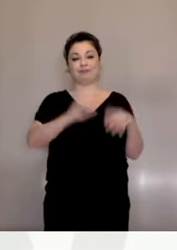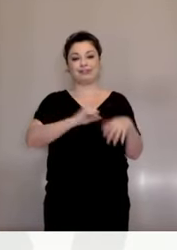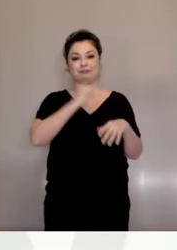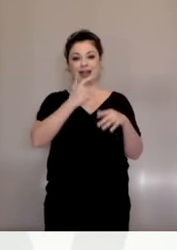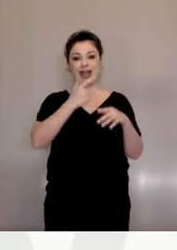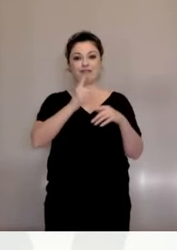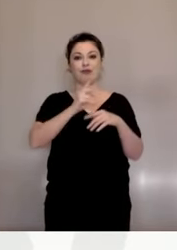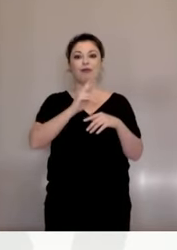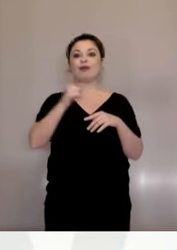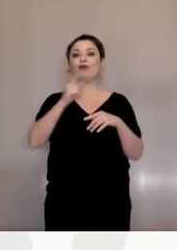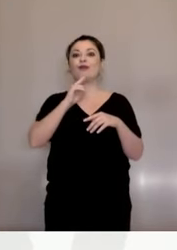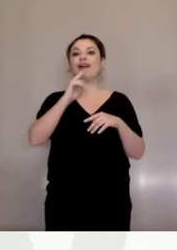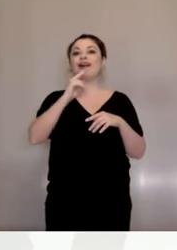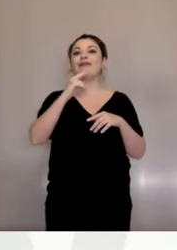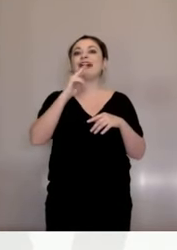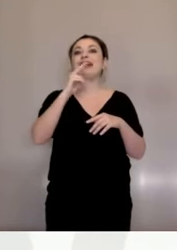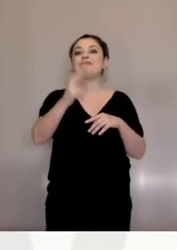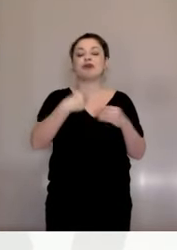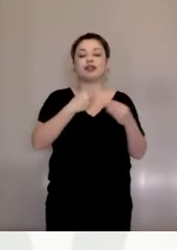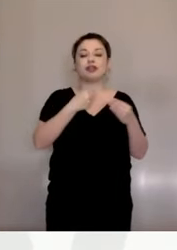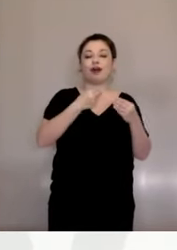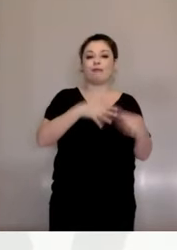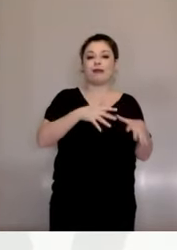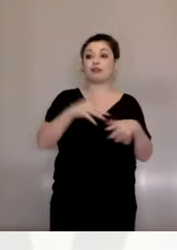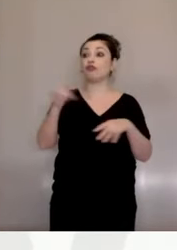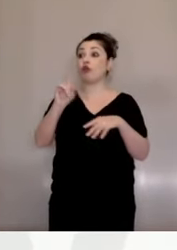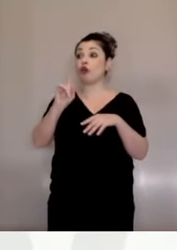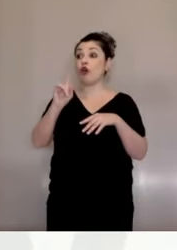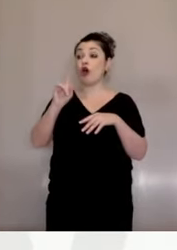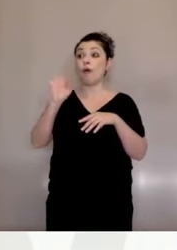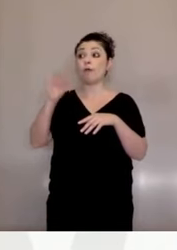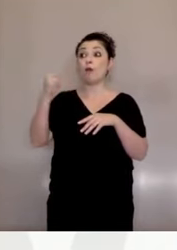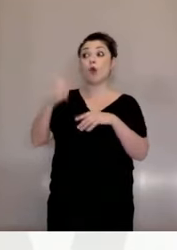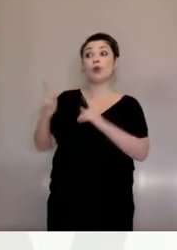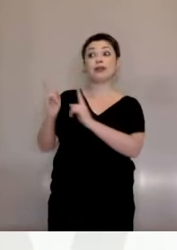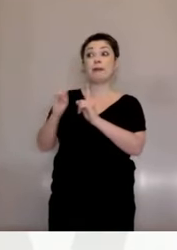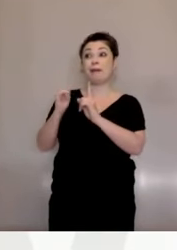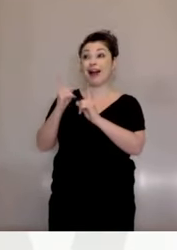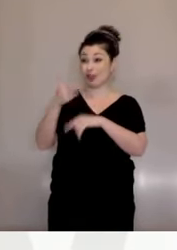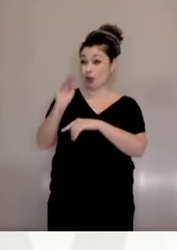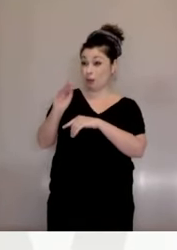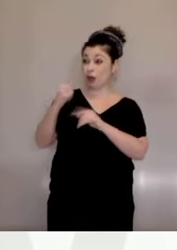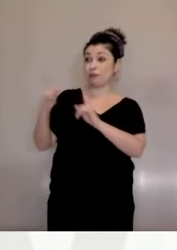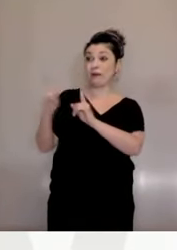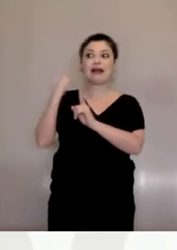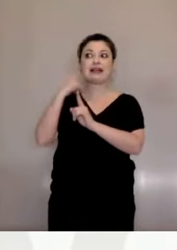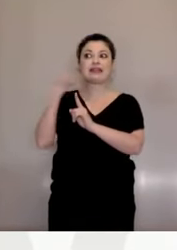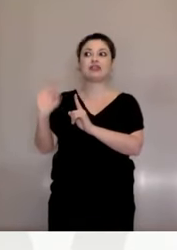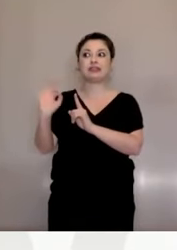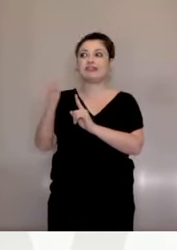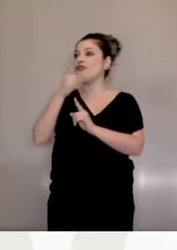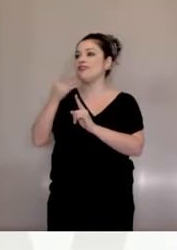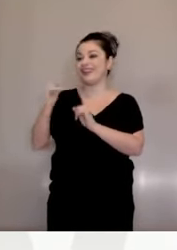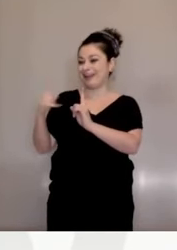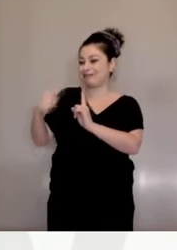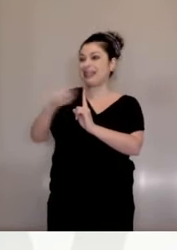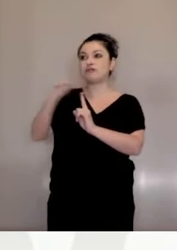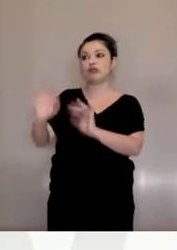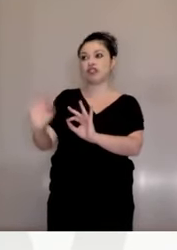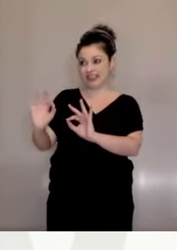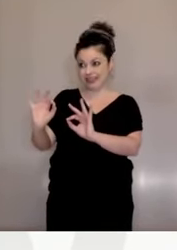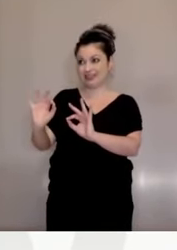la sua risposta. No, Laura, non aveva sentito l'ultima parte della tua domanda, quindi non ha risposto. Okay,